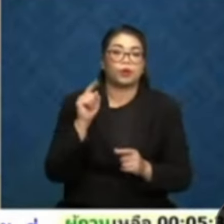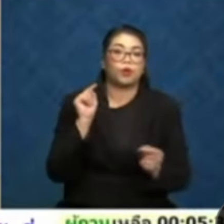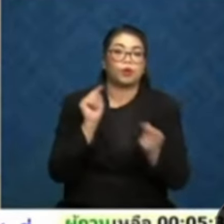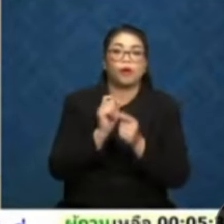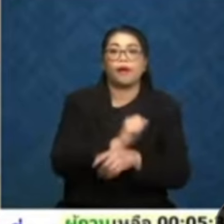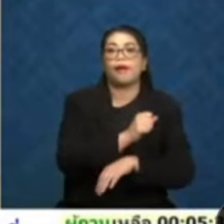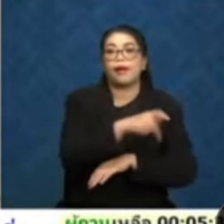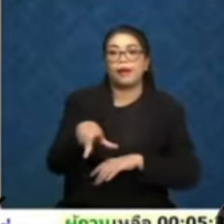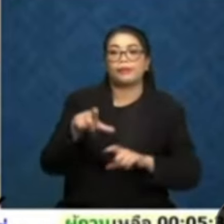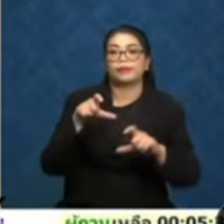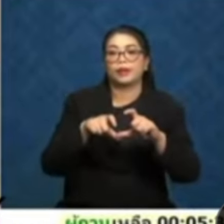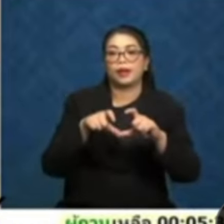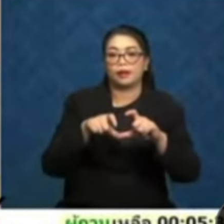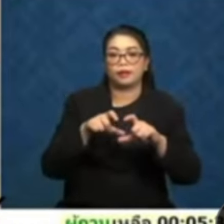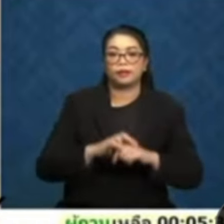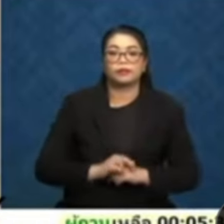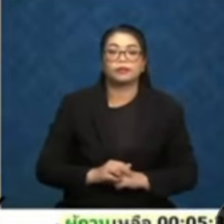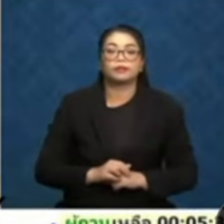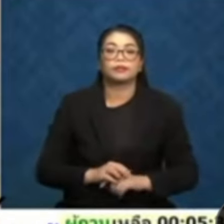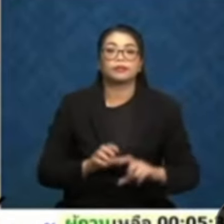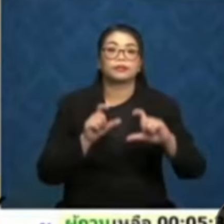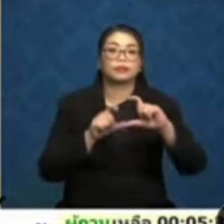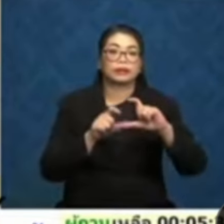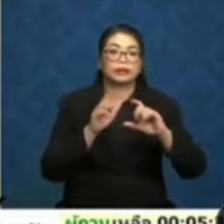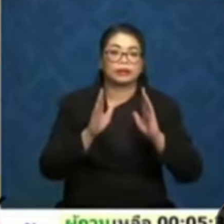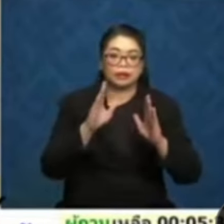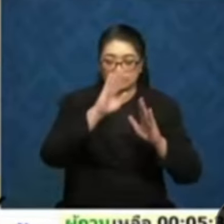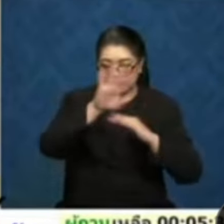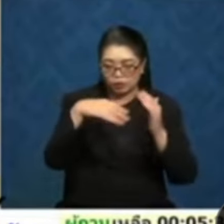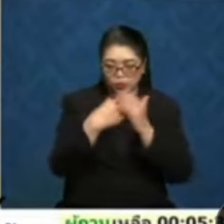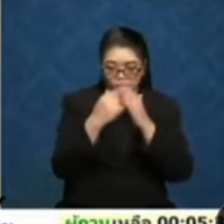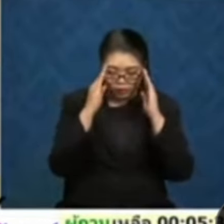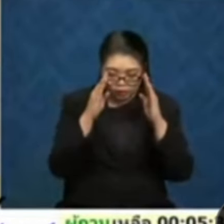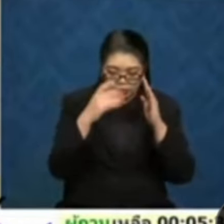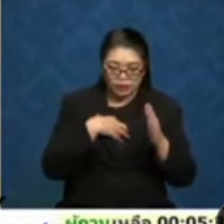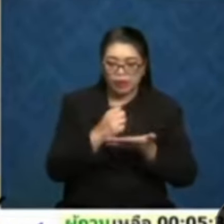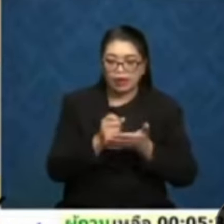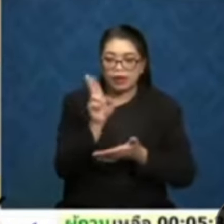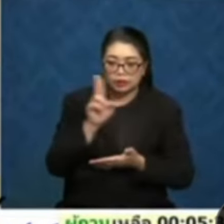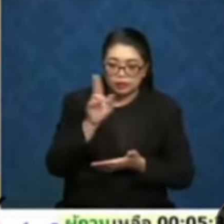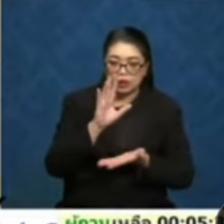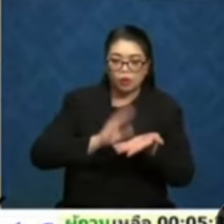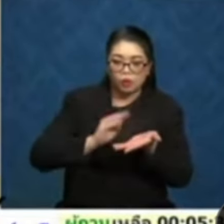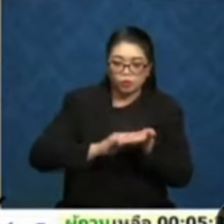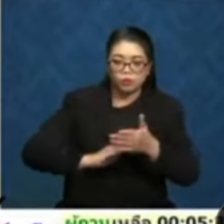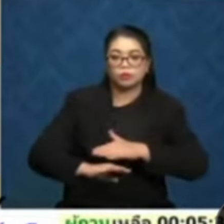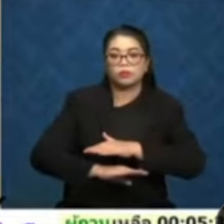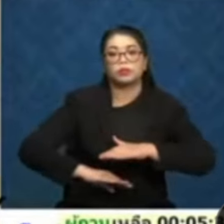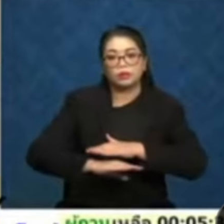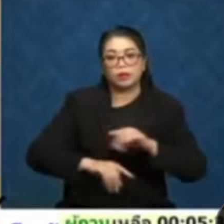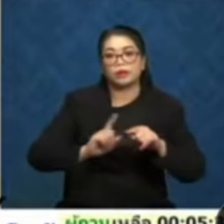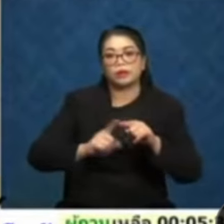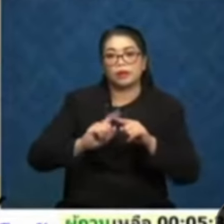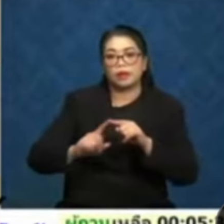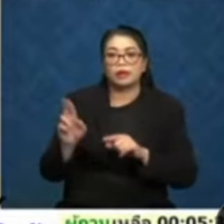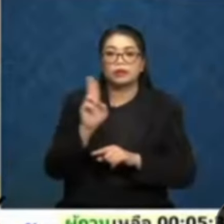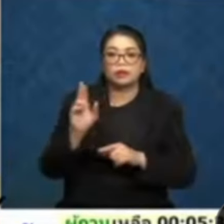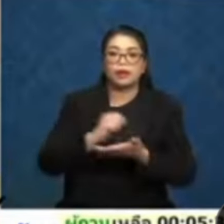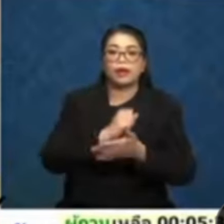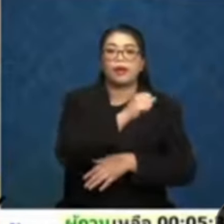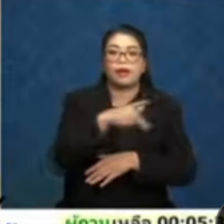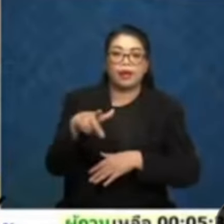สำคัญแล้วก็เป็นความมุ่งมั่นแล้วก็ตั้งใจของพวกเราทุกคนที่อยากจะให้ฐานข้อมูลประชากรพี่น้องประชา